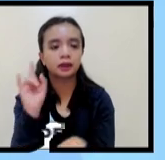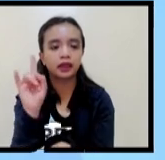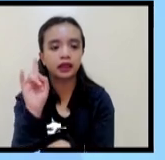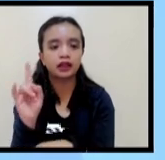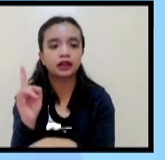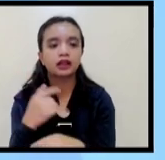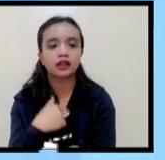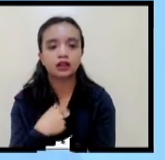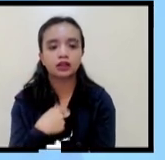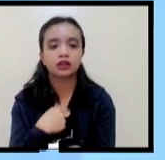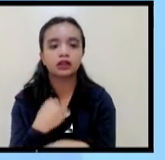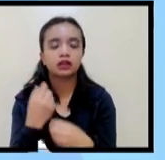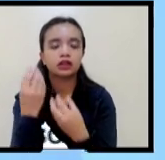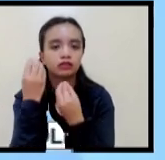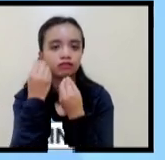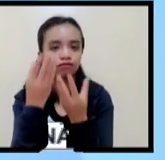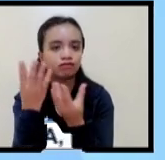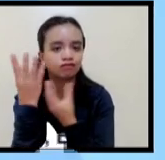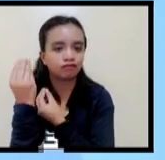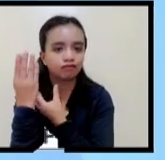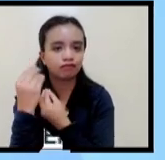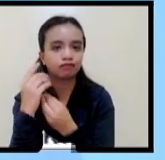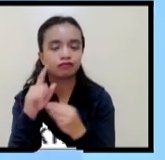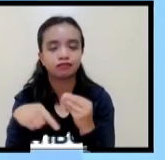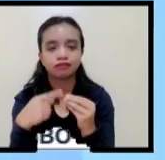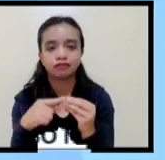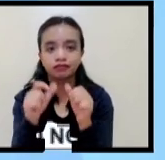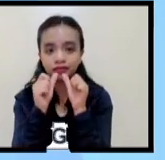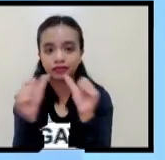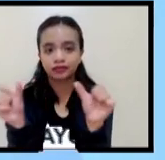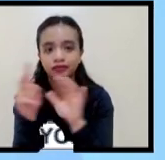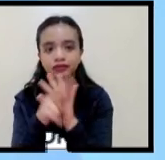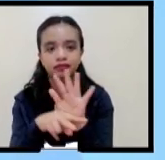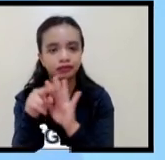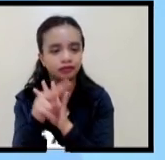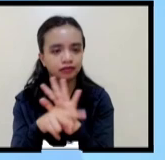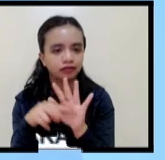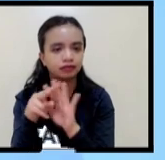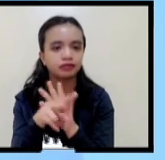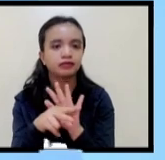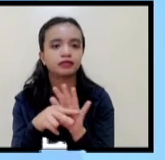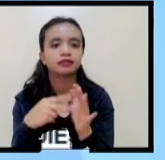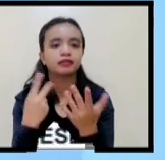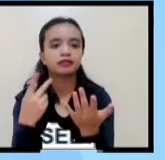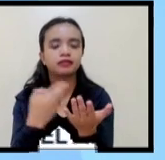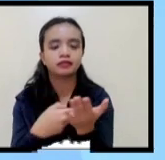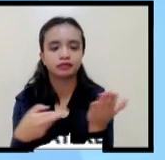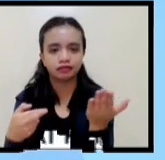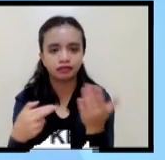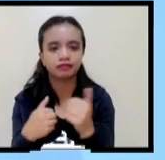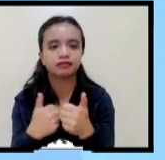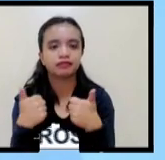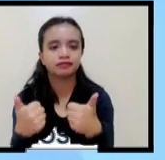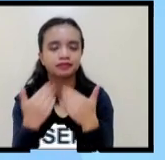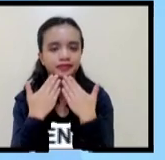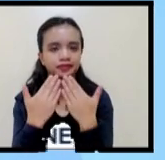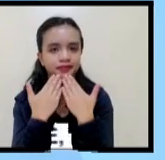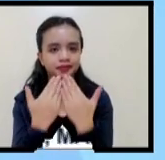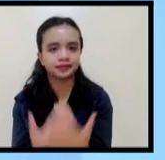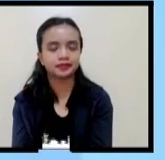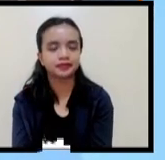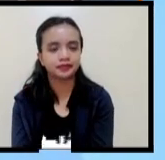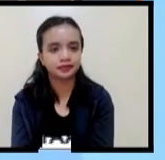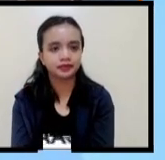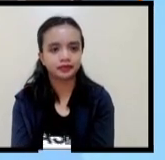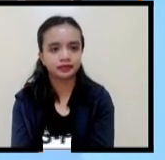nandun ako nagbibigay ng mga updates ko about my announcements, videos, free templates, free resources. Yep. Thank you so much.